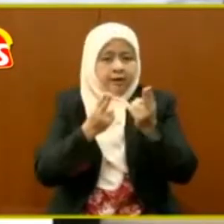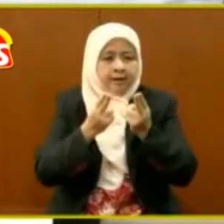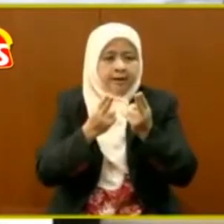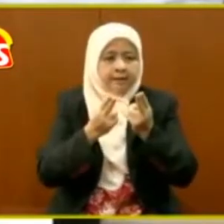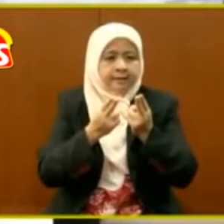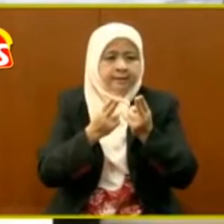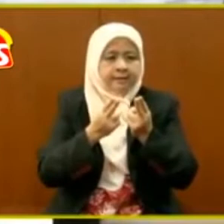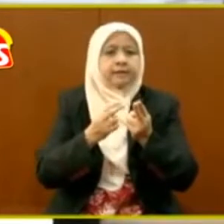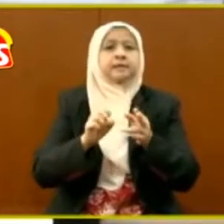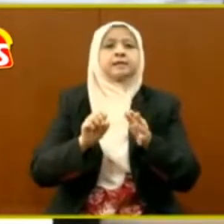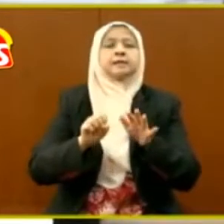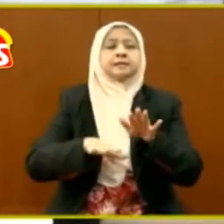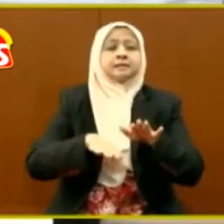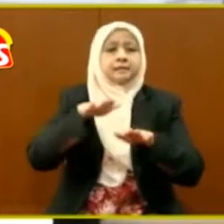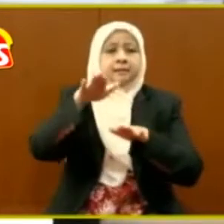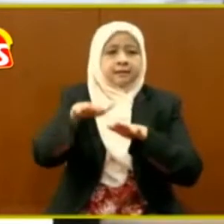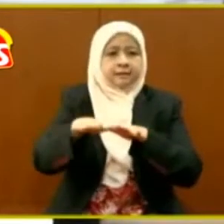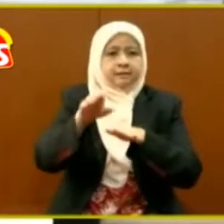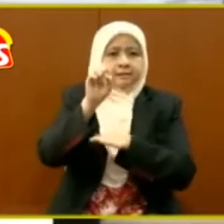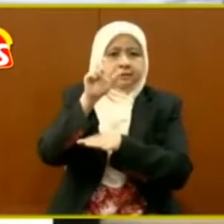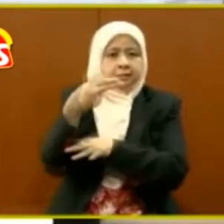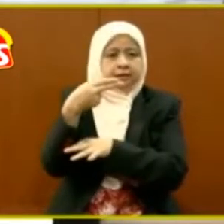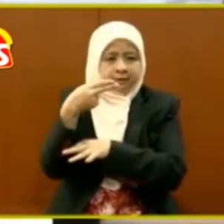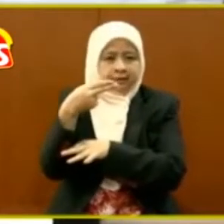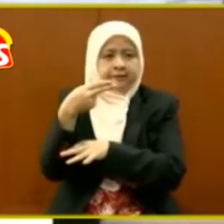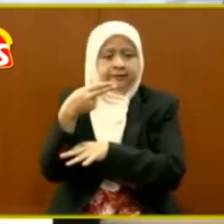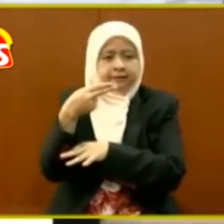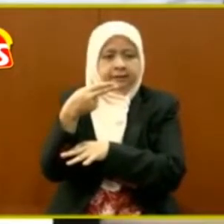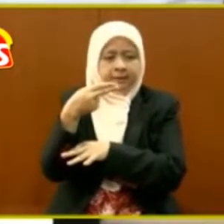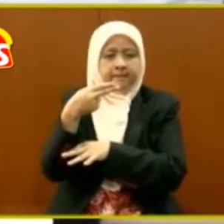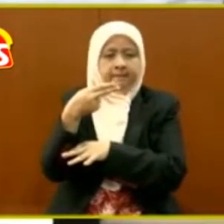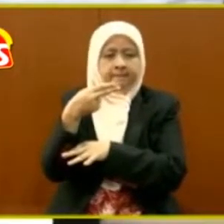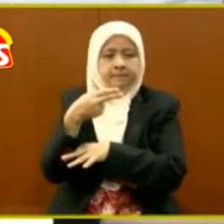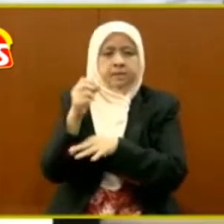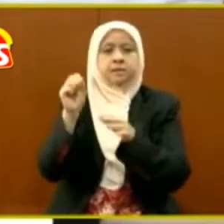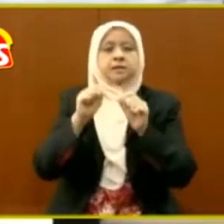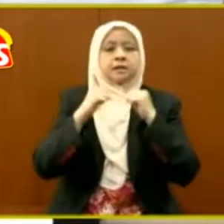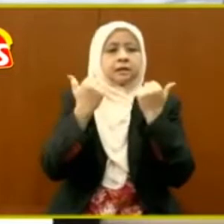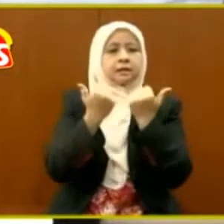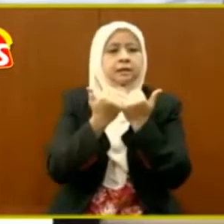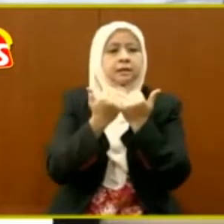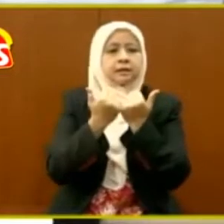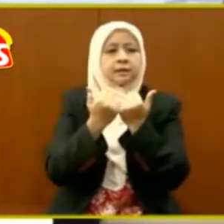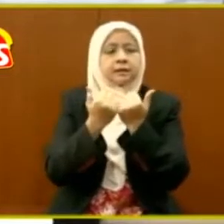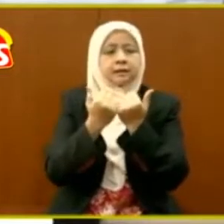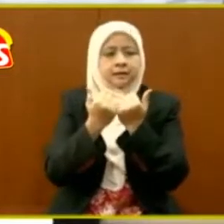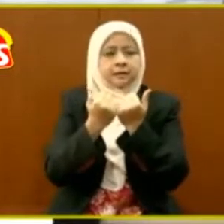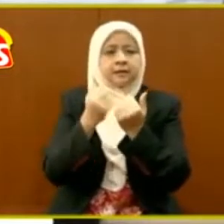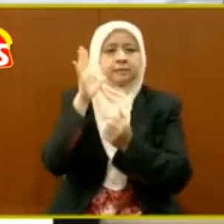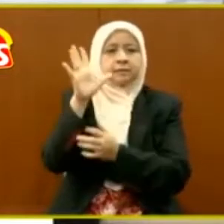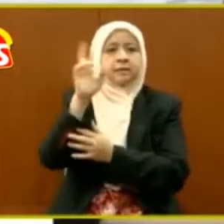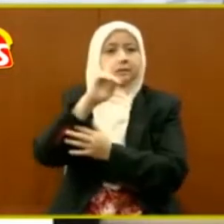adalah syari'at IAI hobut yang membekalkan modal cuma 5000